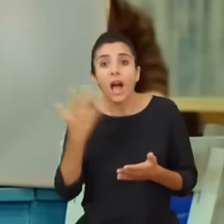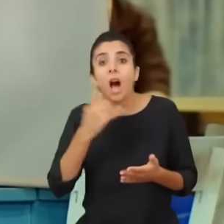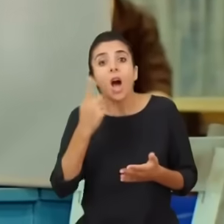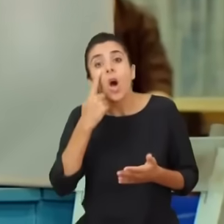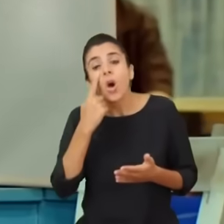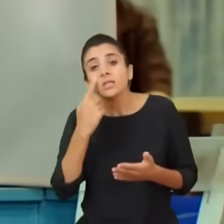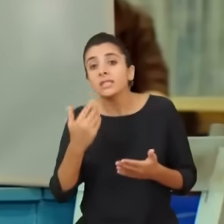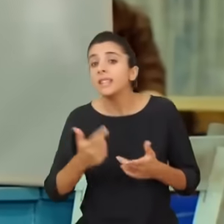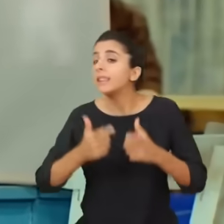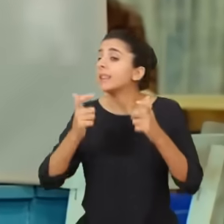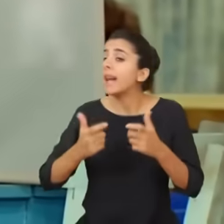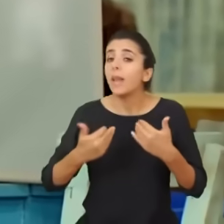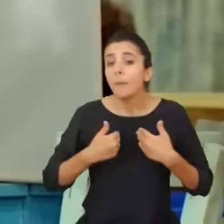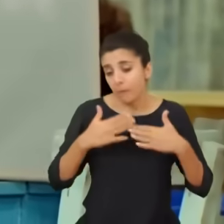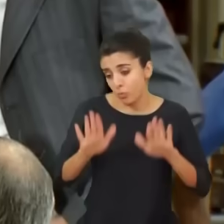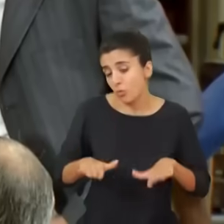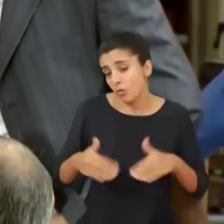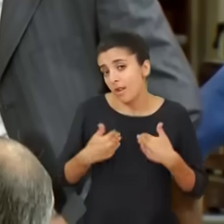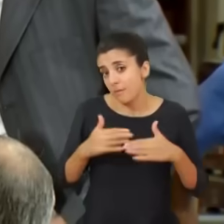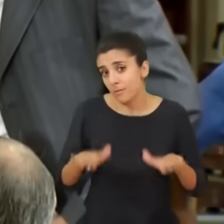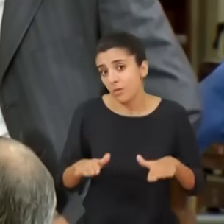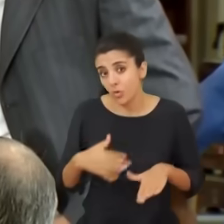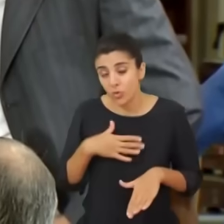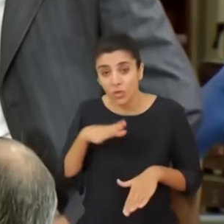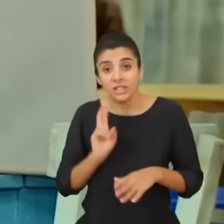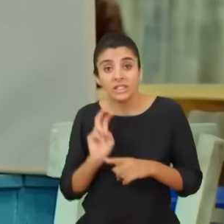Karagöz'üm, nerede miyim? Buradayım, çıktım!